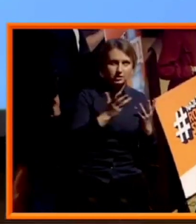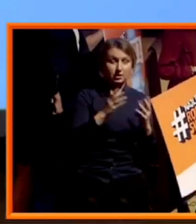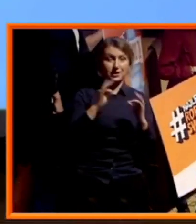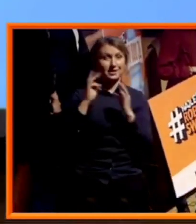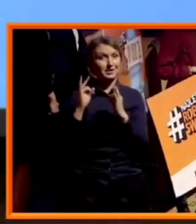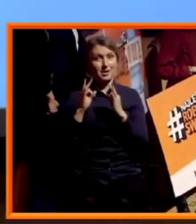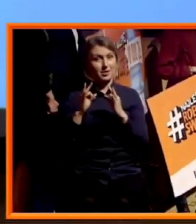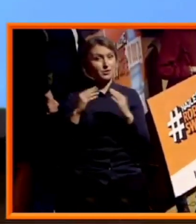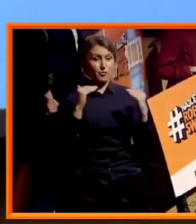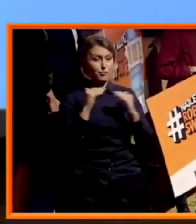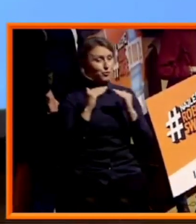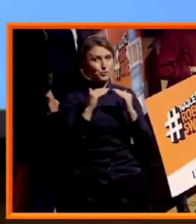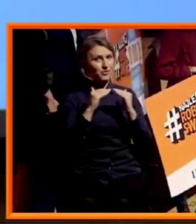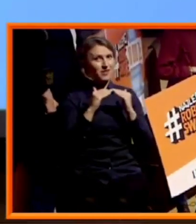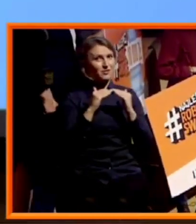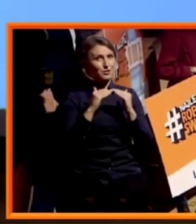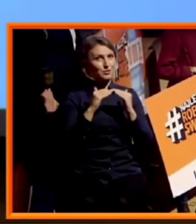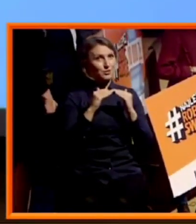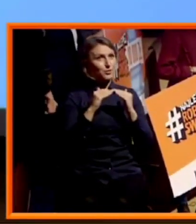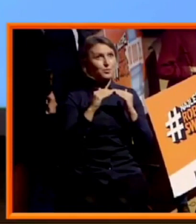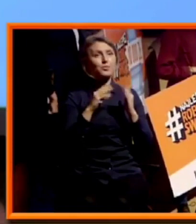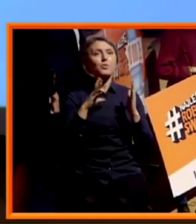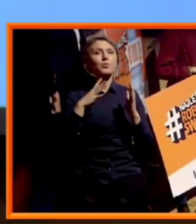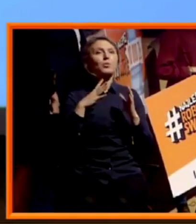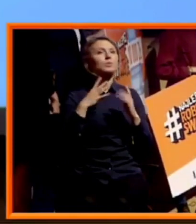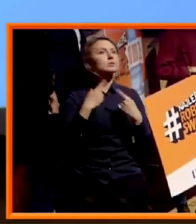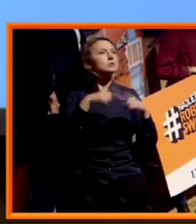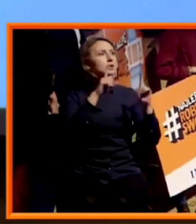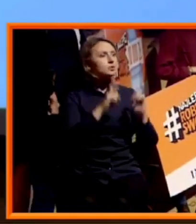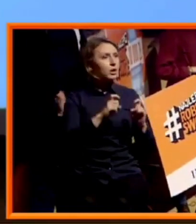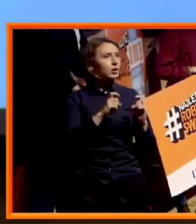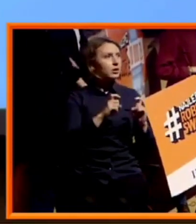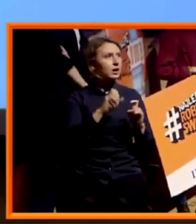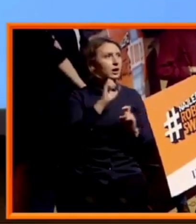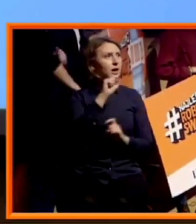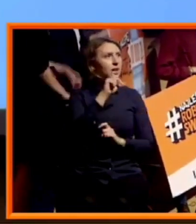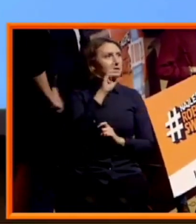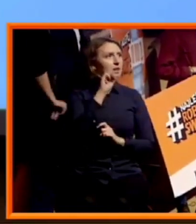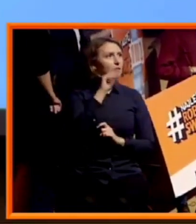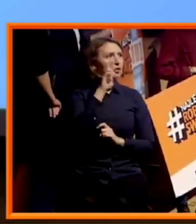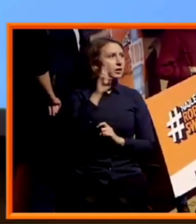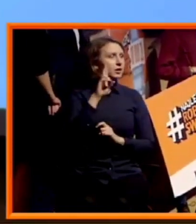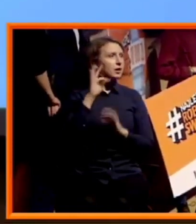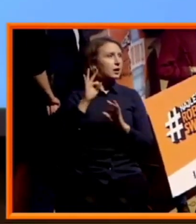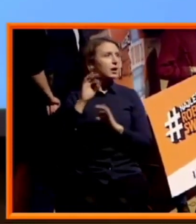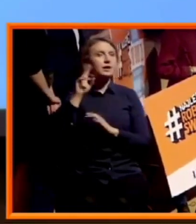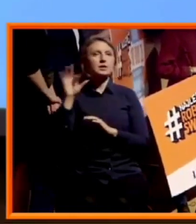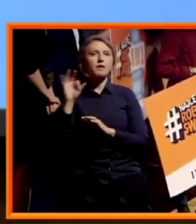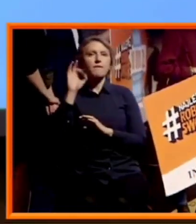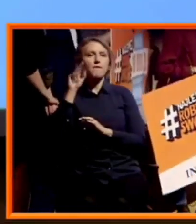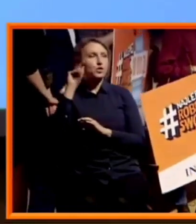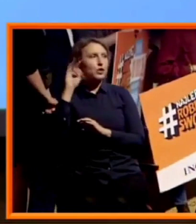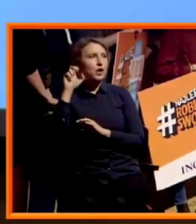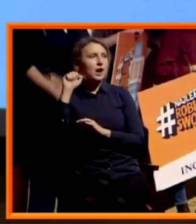teraz. W połączeniu było nawet to, że zaczynała jako po prostu Aleksandra Wolter, a teraz jest to Fotoalchemia i zapraszam